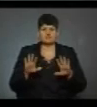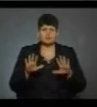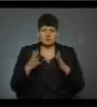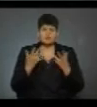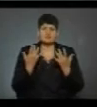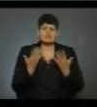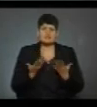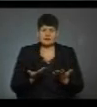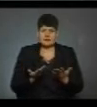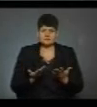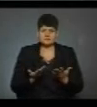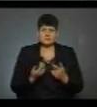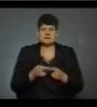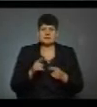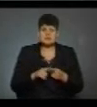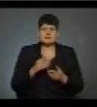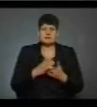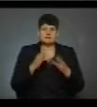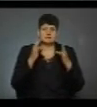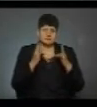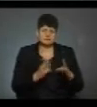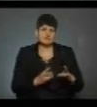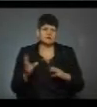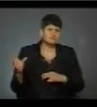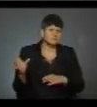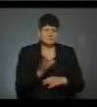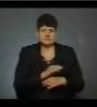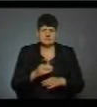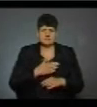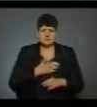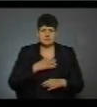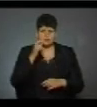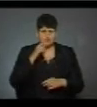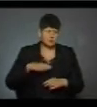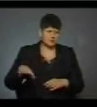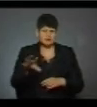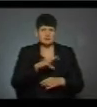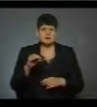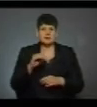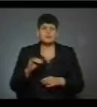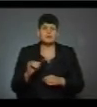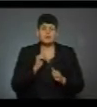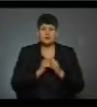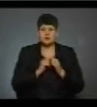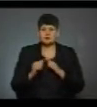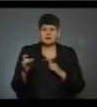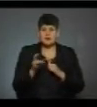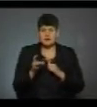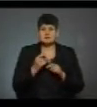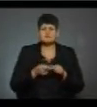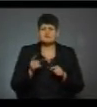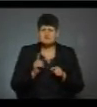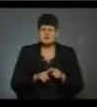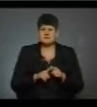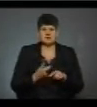оскільки це є трагедія для всіх нас, всієї України. І кожен раз це стає